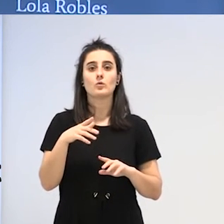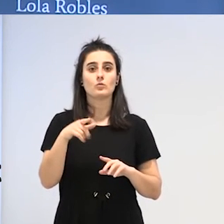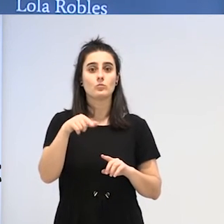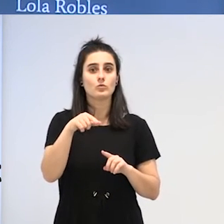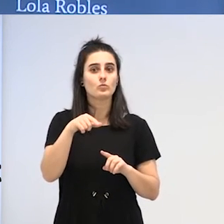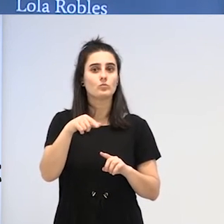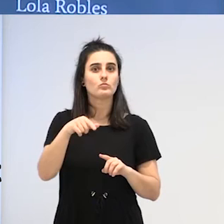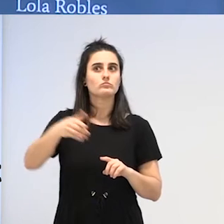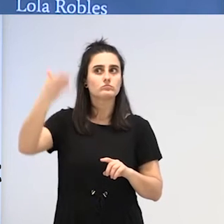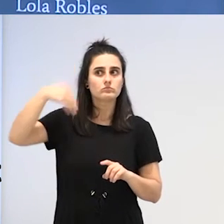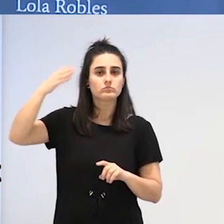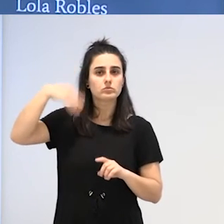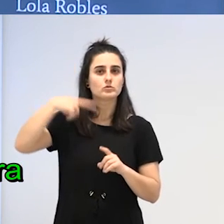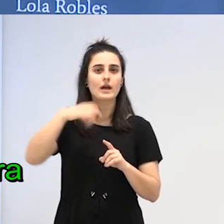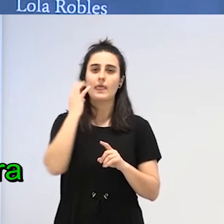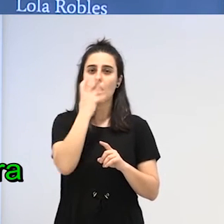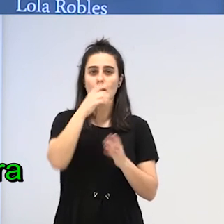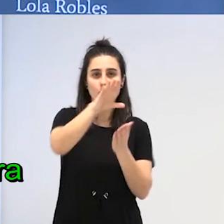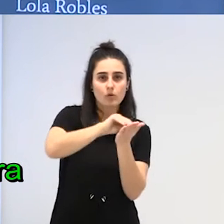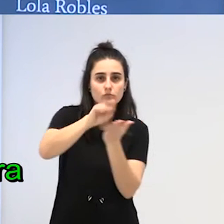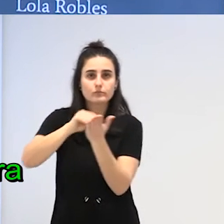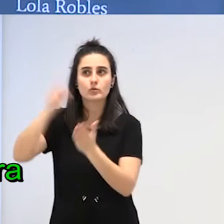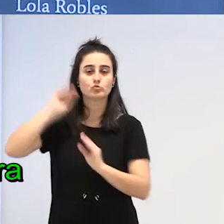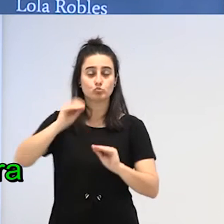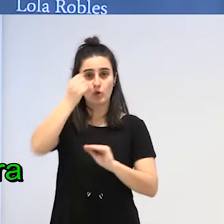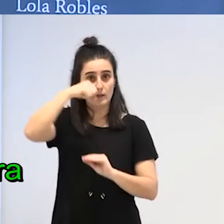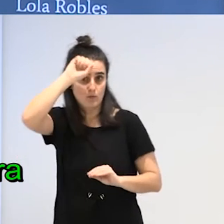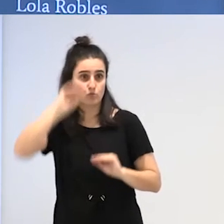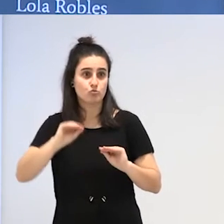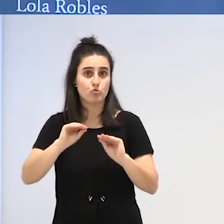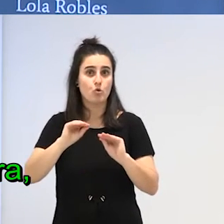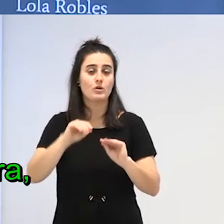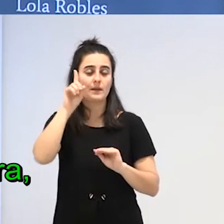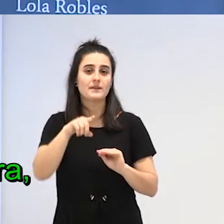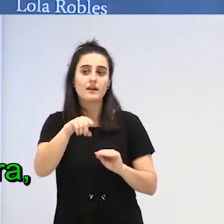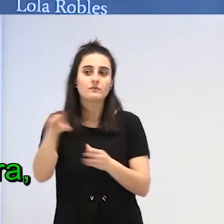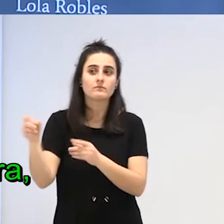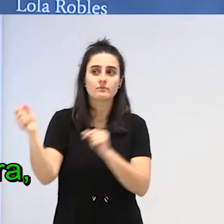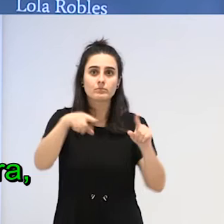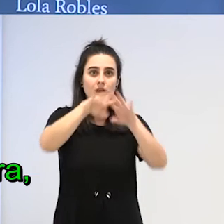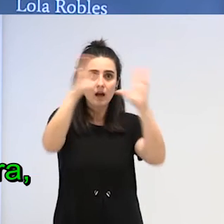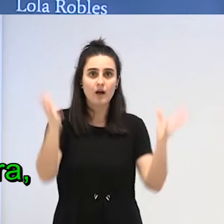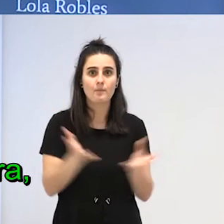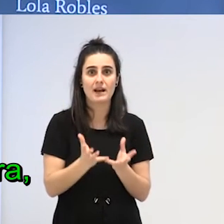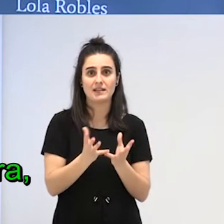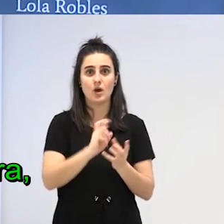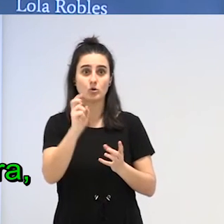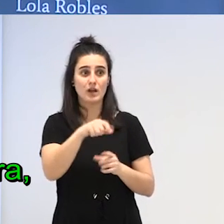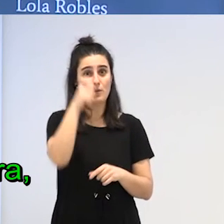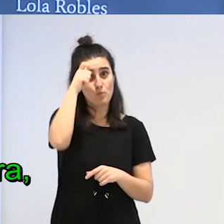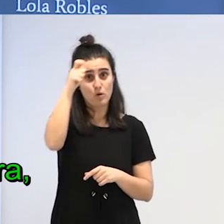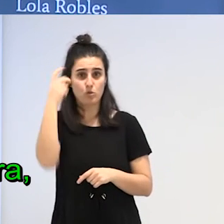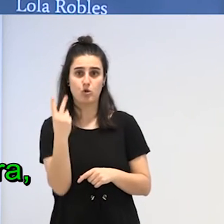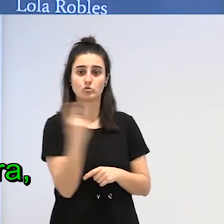abia puntu antropologiko bat hartzen du eta protagonista planeta batera eramaten du bertan bi herri ezberdin bizi dira,